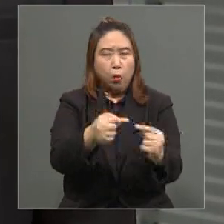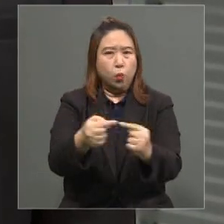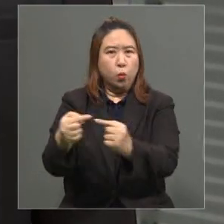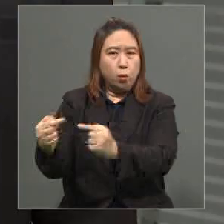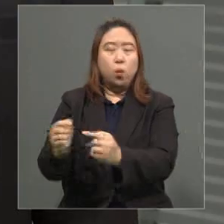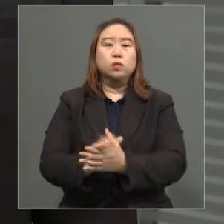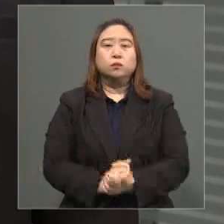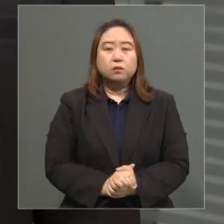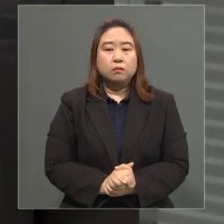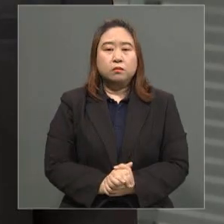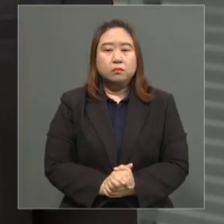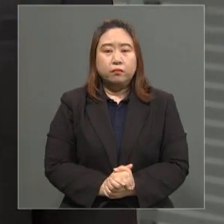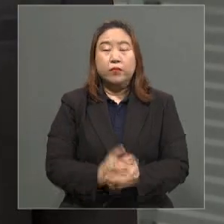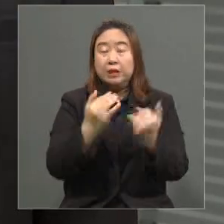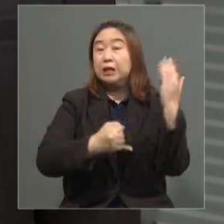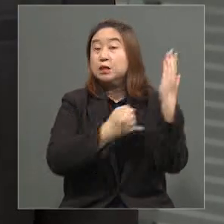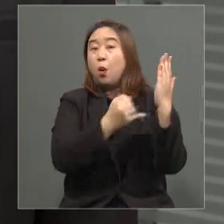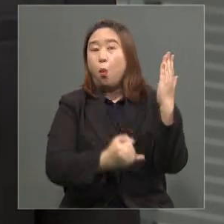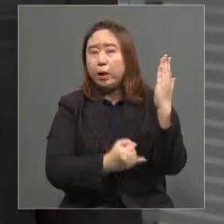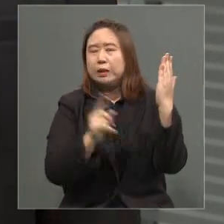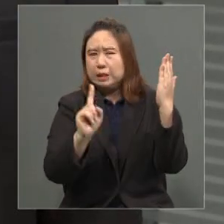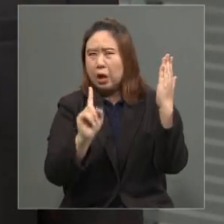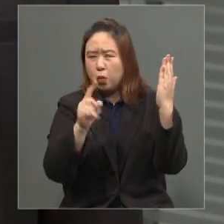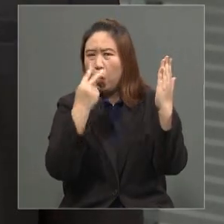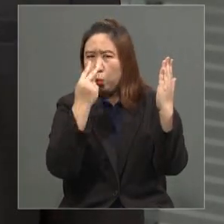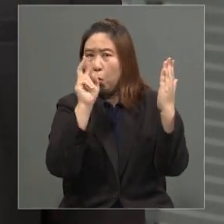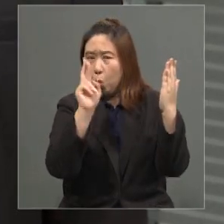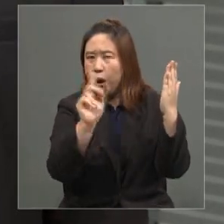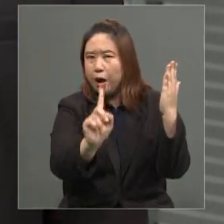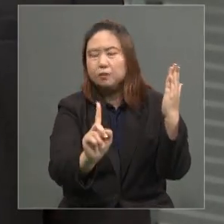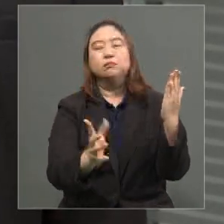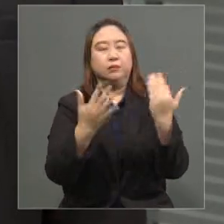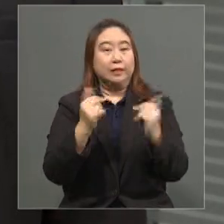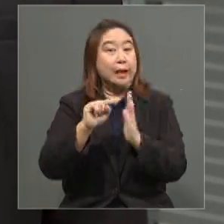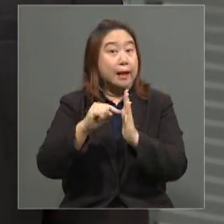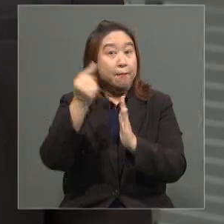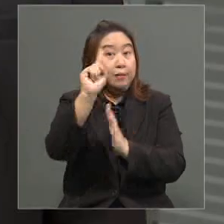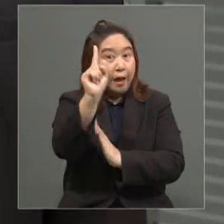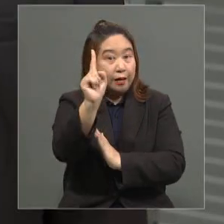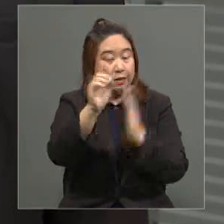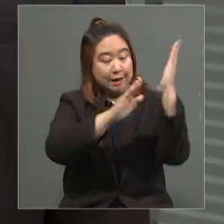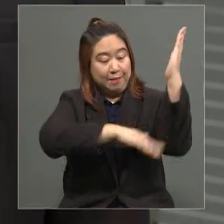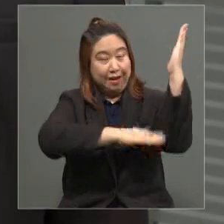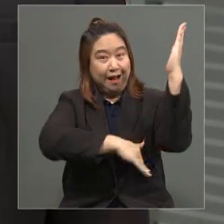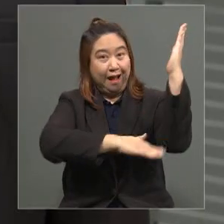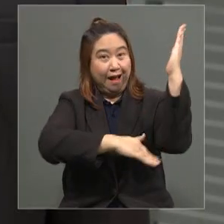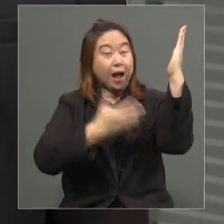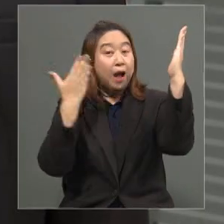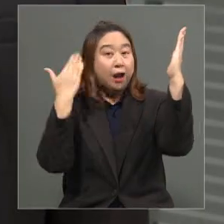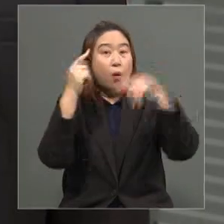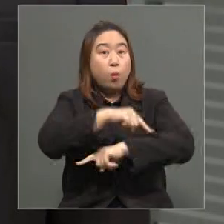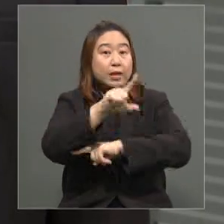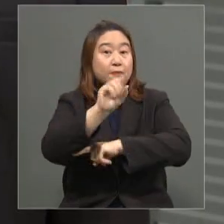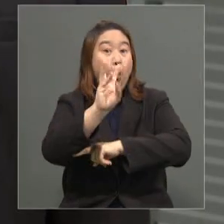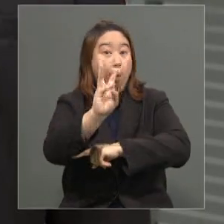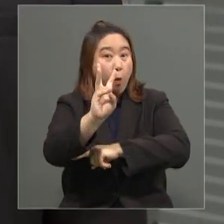สรหวทจะต้องติดตามอยในขนานตั้งแต่ตอนร่างครั้ queremosวนท26